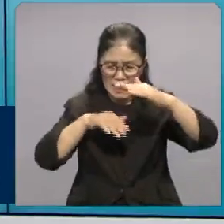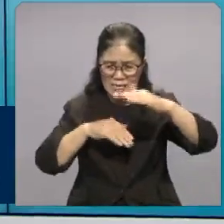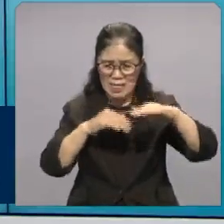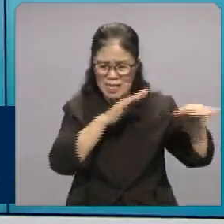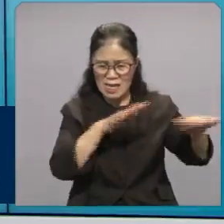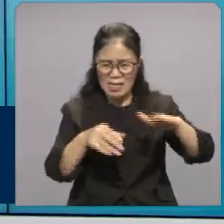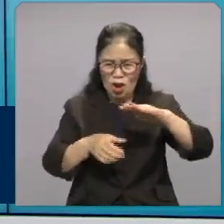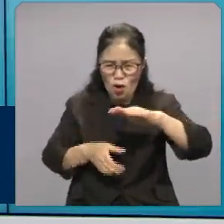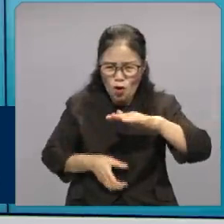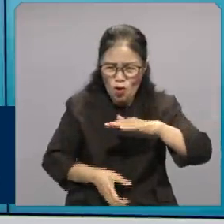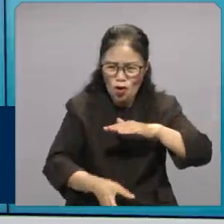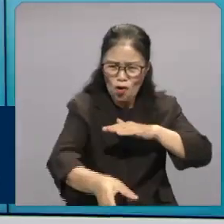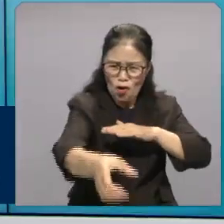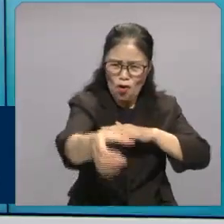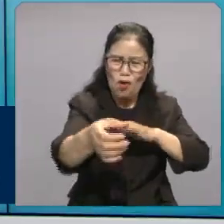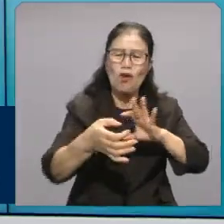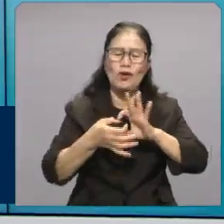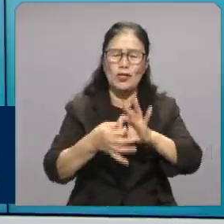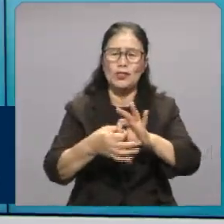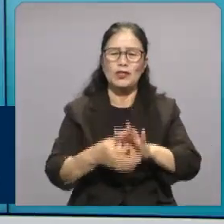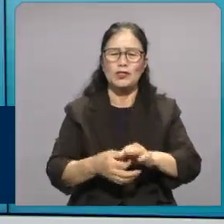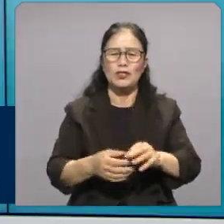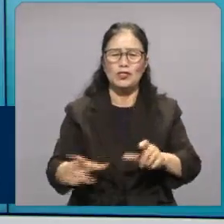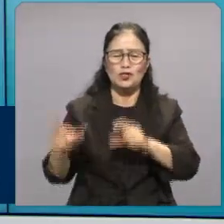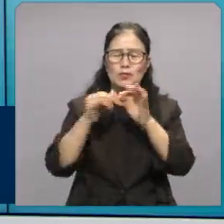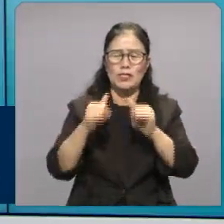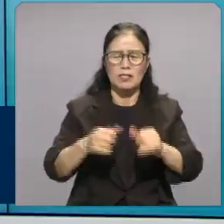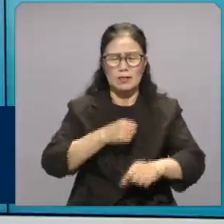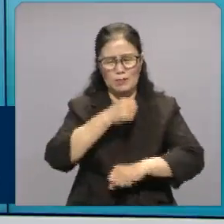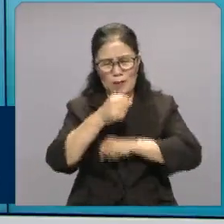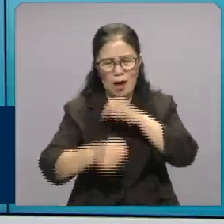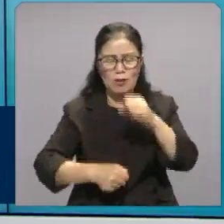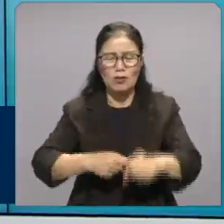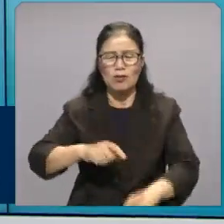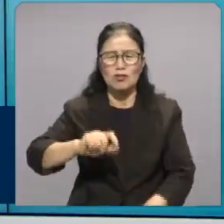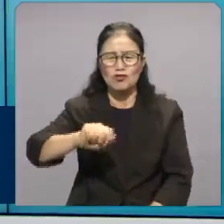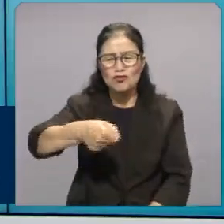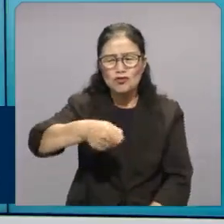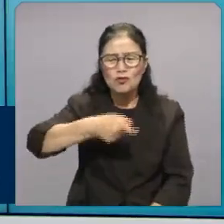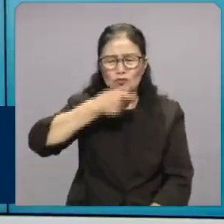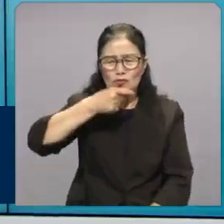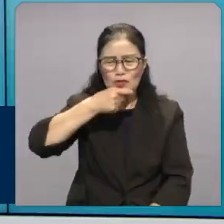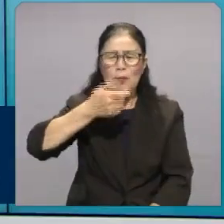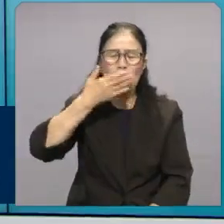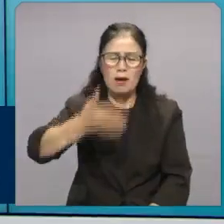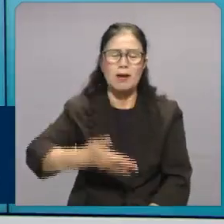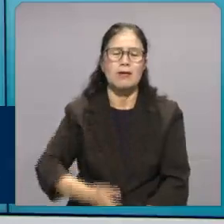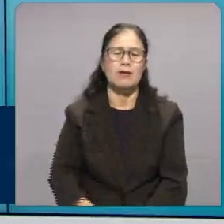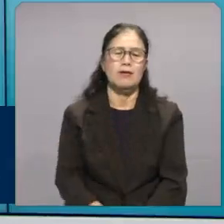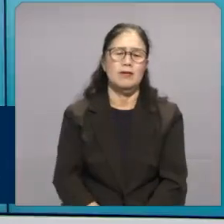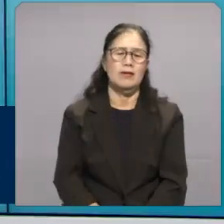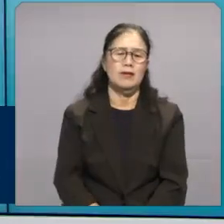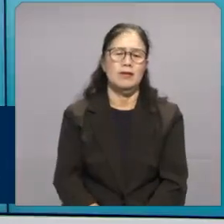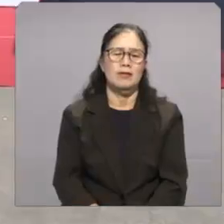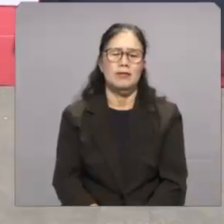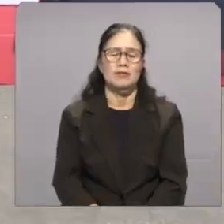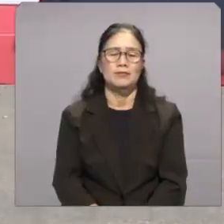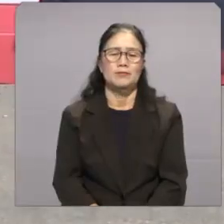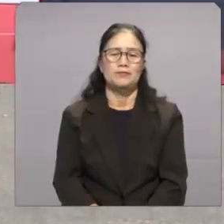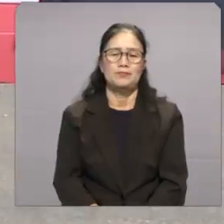해저관로가 장봉도에 연결되면서 주민들도 마음껏 수돗물을 사용할 수 있게 됐습니다. 신종환 기자입니다.